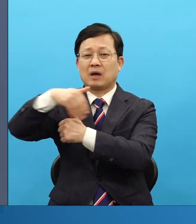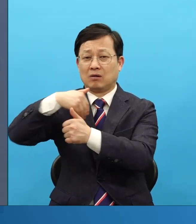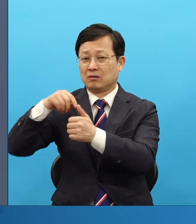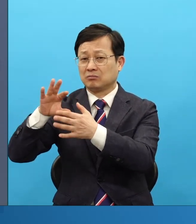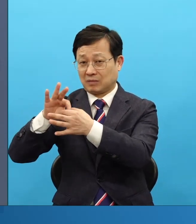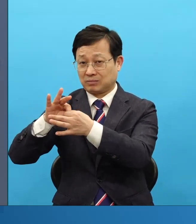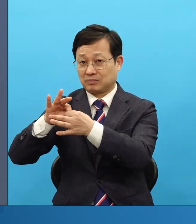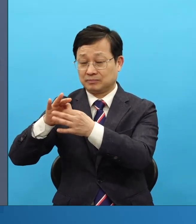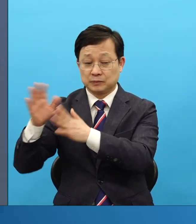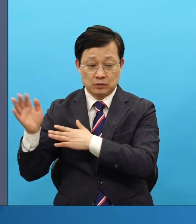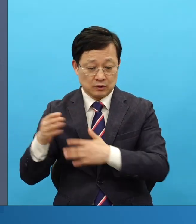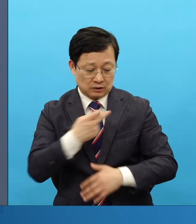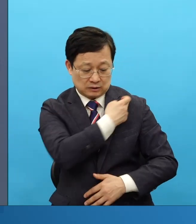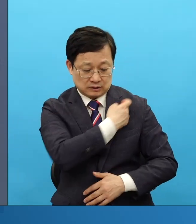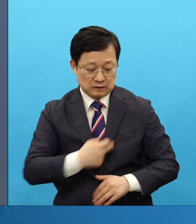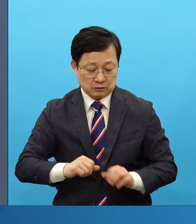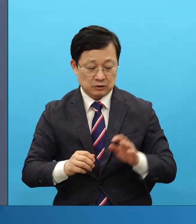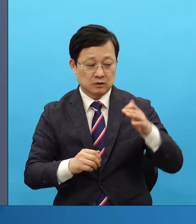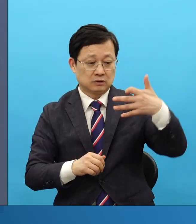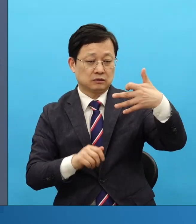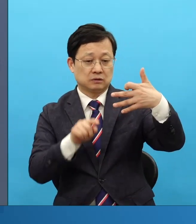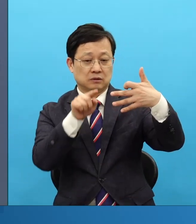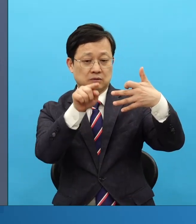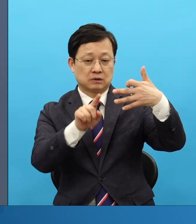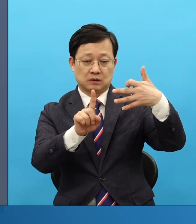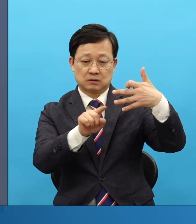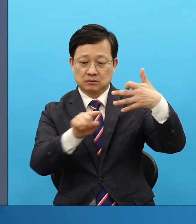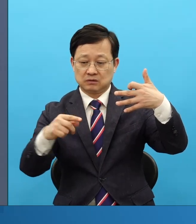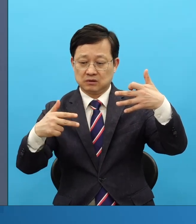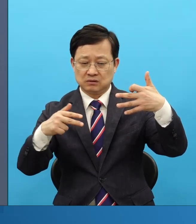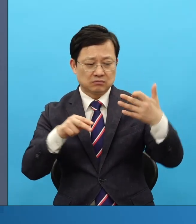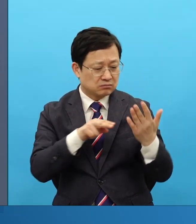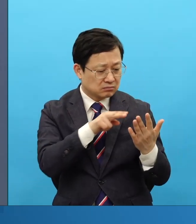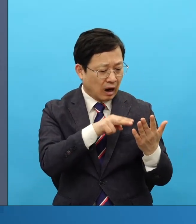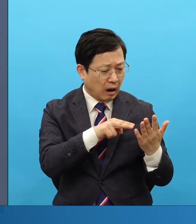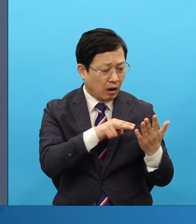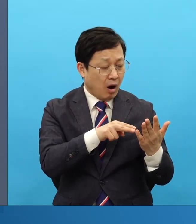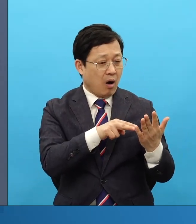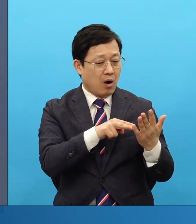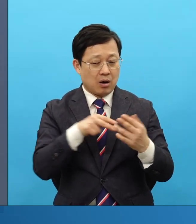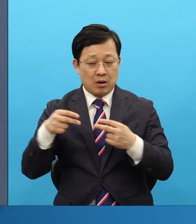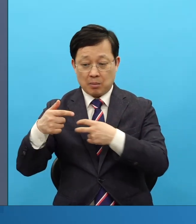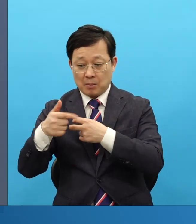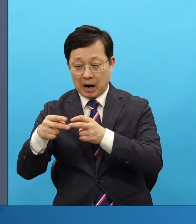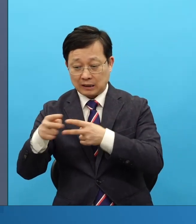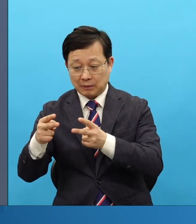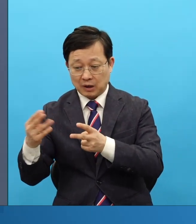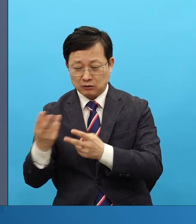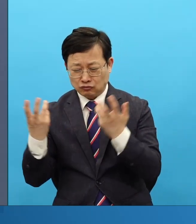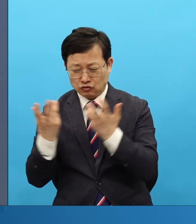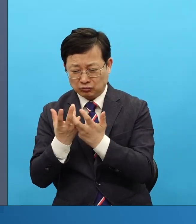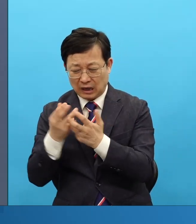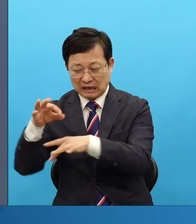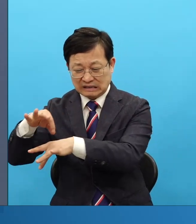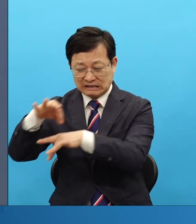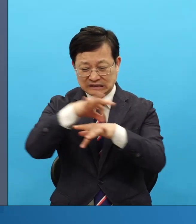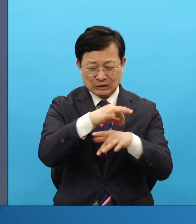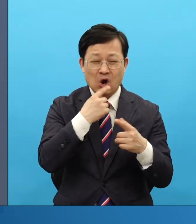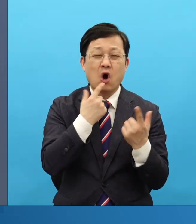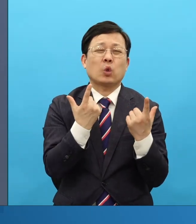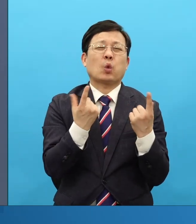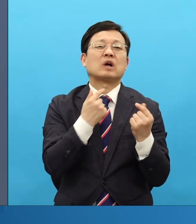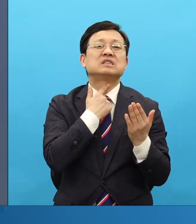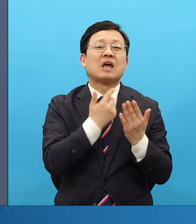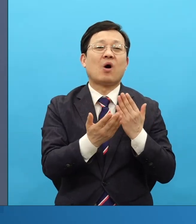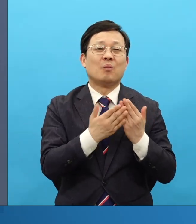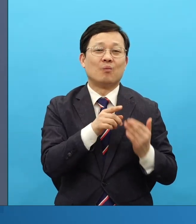보세요. Look at chapter 19. 1절에서 7절까지 마가다락방 역사 그대로 났어요. From verse 1 through 7, we see the works that took place in Mark's upper room take